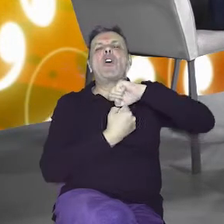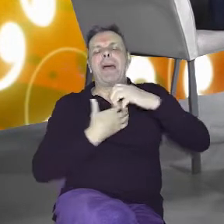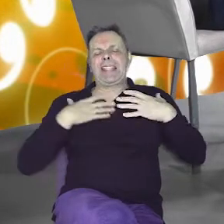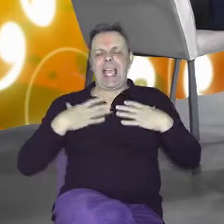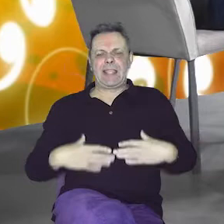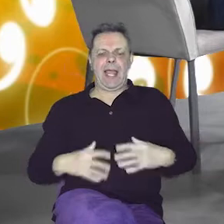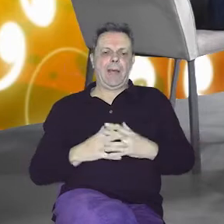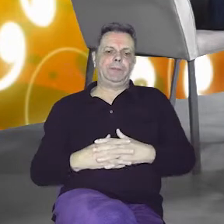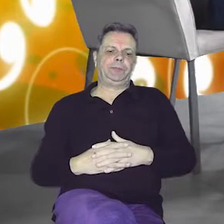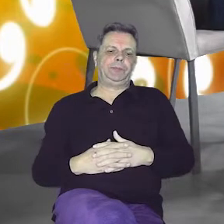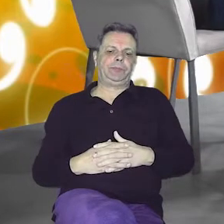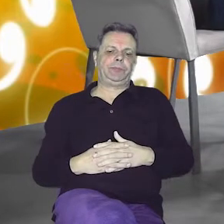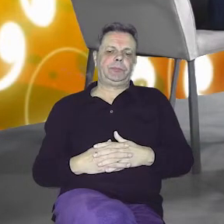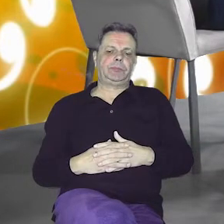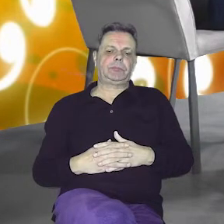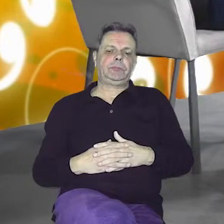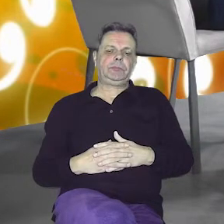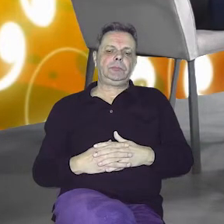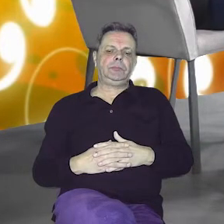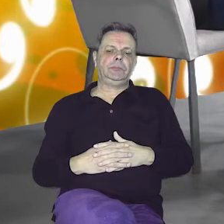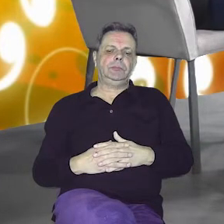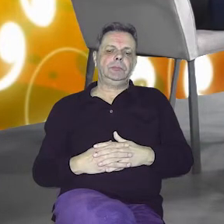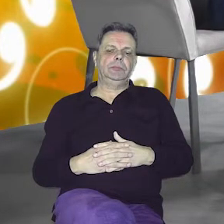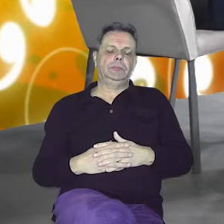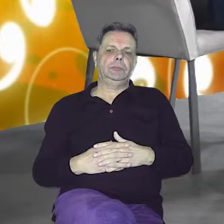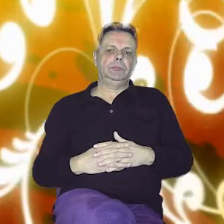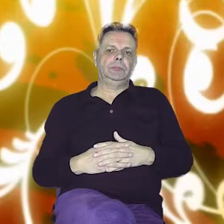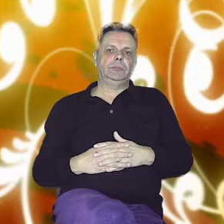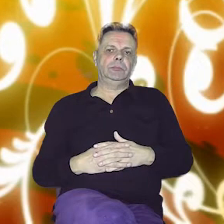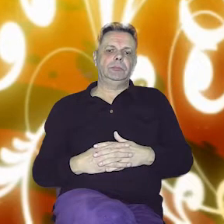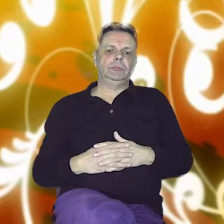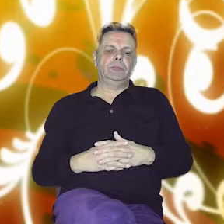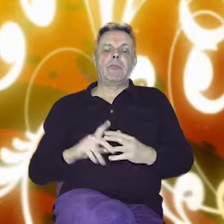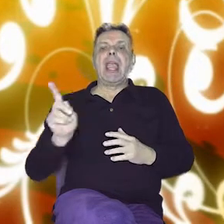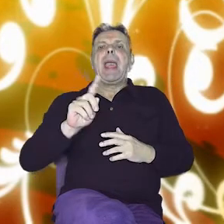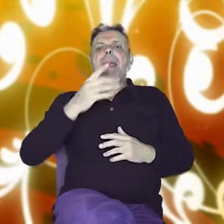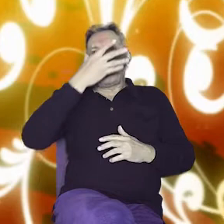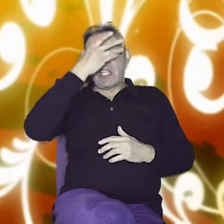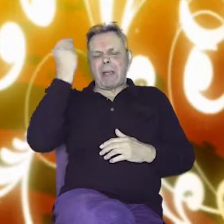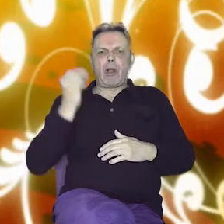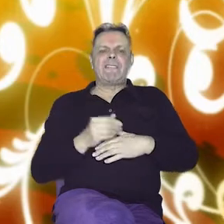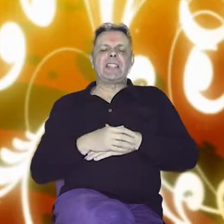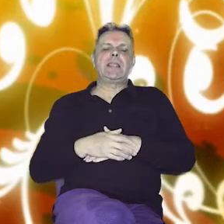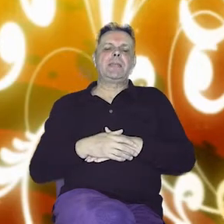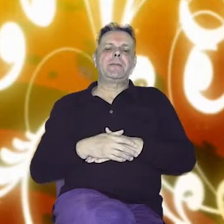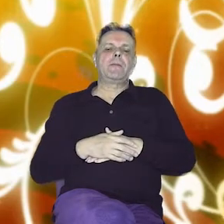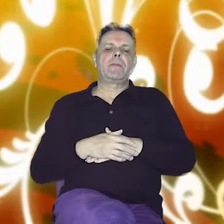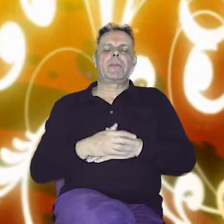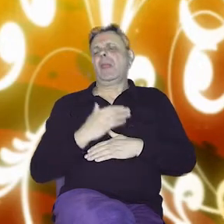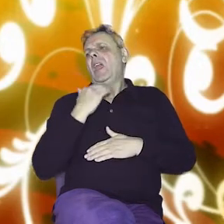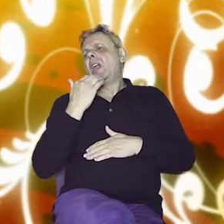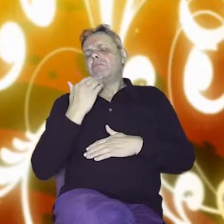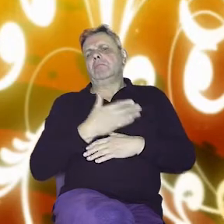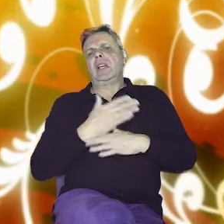Malo, pomalo. Da. To nismo došli dotle. I ne zaboravite, kako god